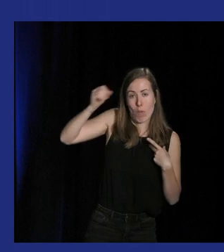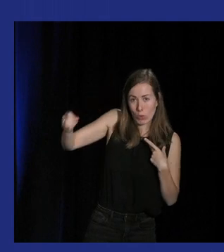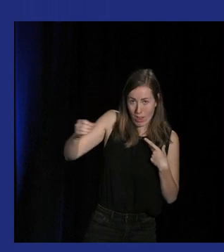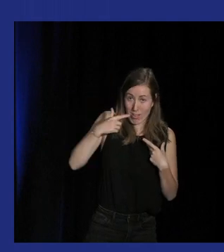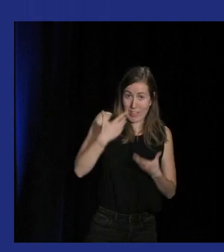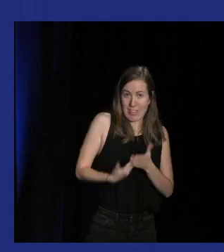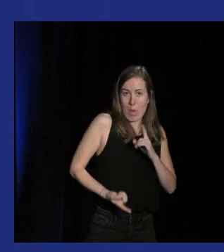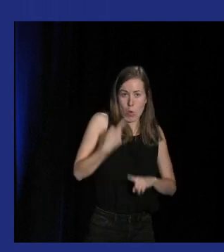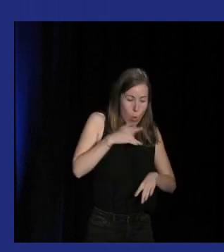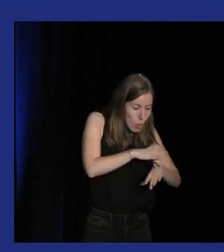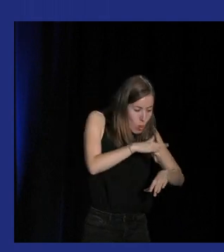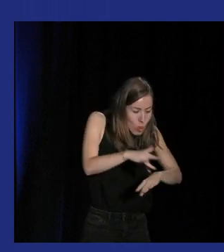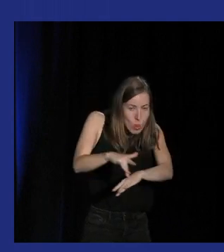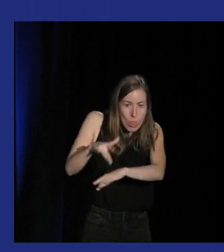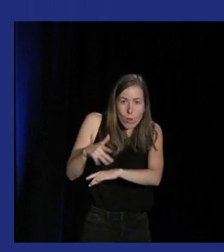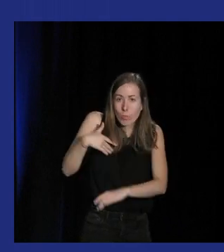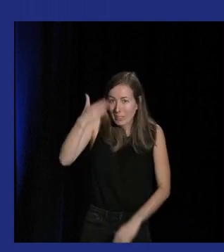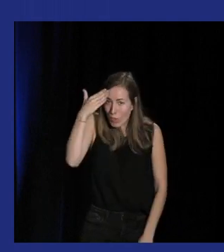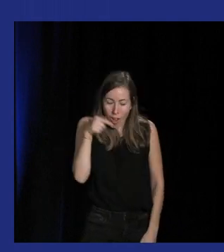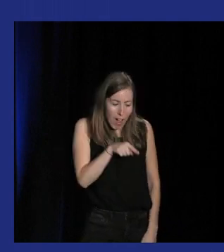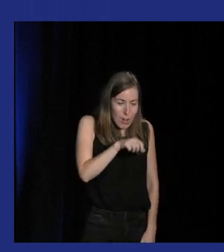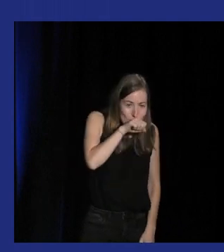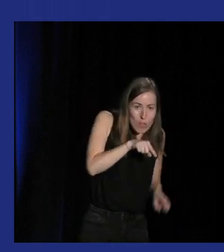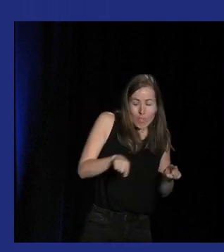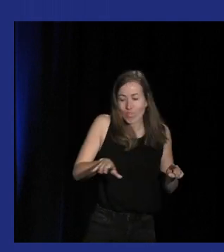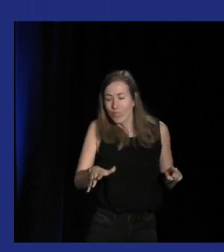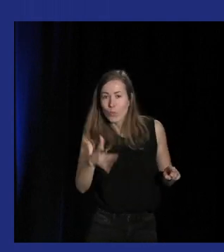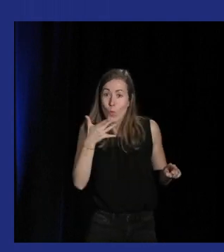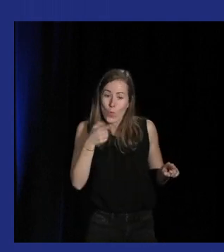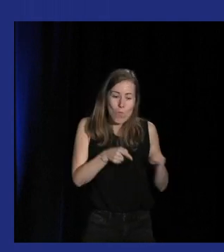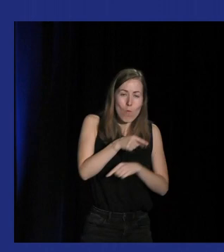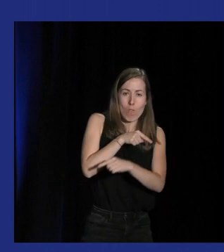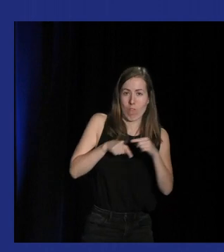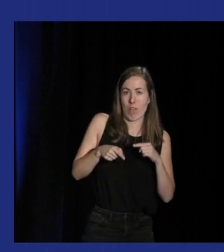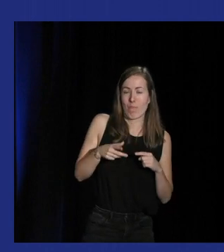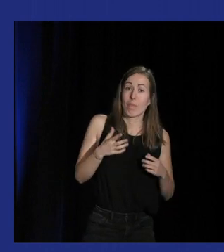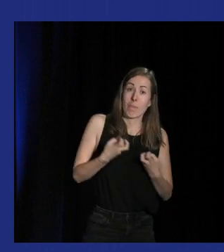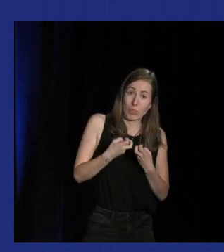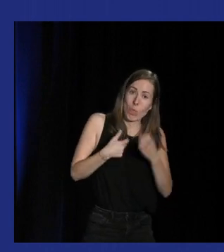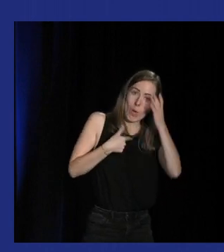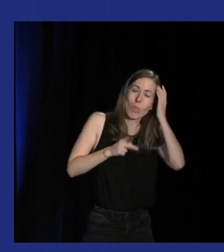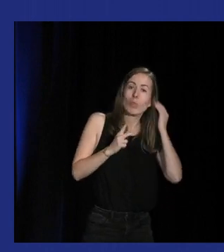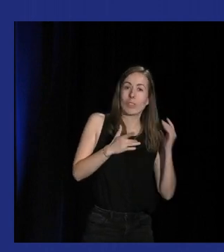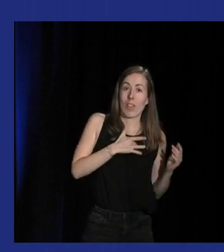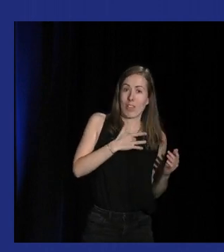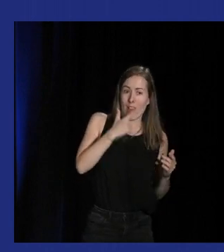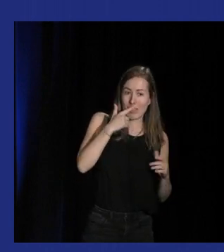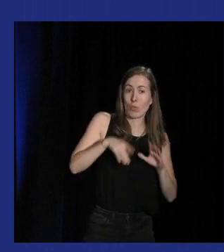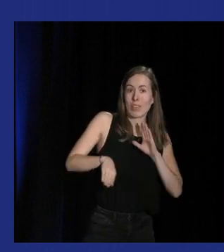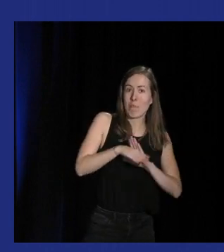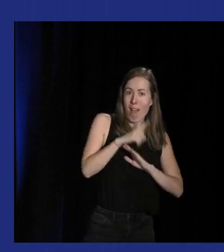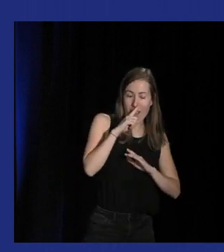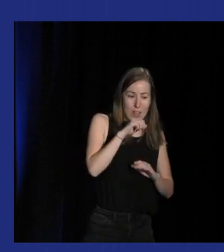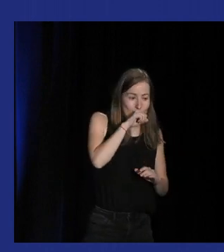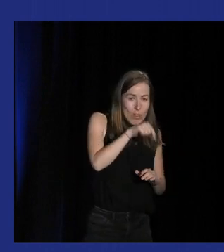on peut aussi savoir qu'est-ce qui nous plaît le plus comme là j'étais a priori plus intéressée par la création et petit à petit je